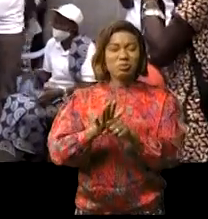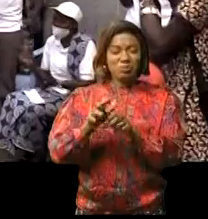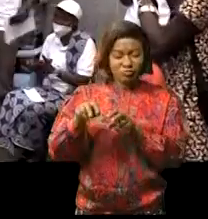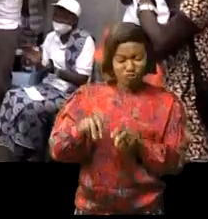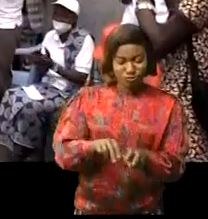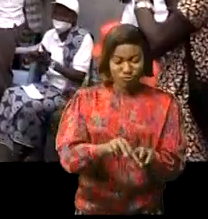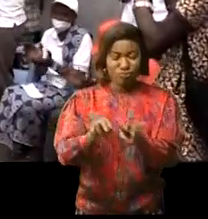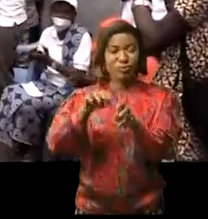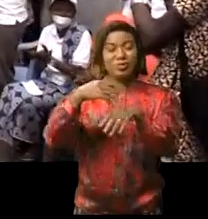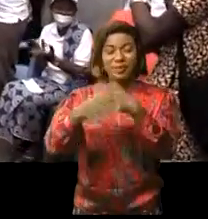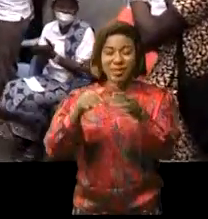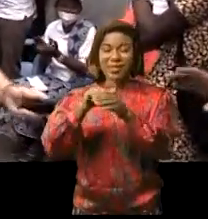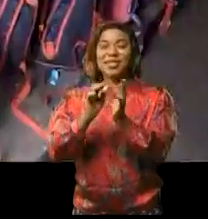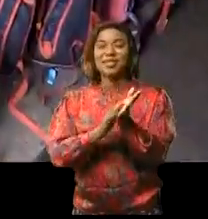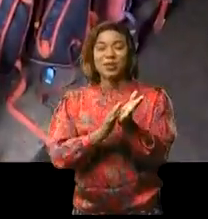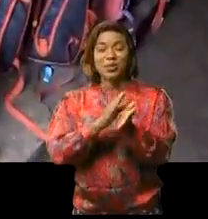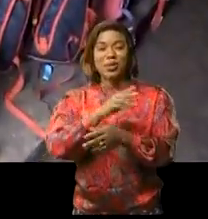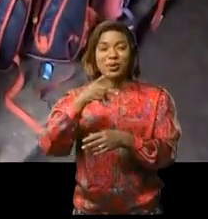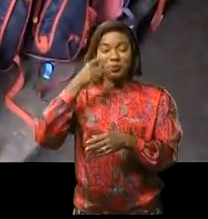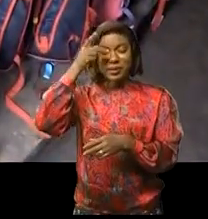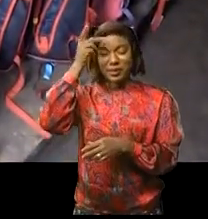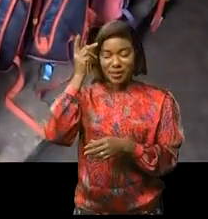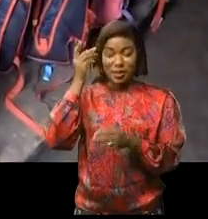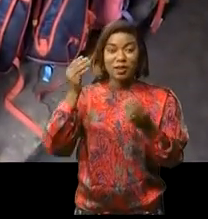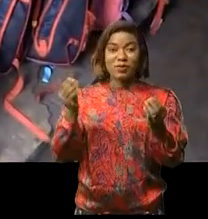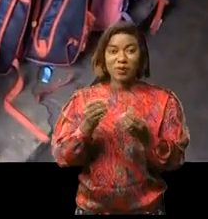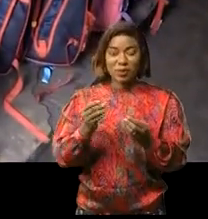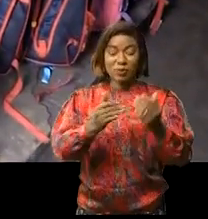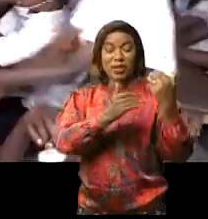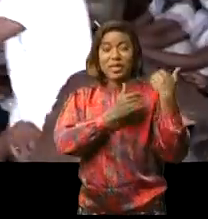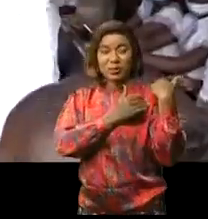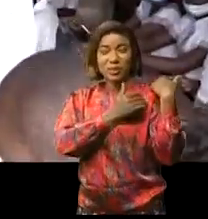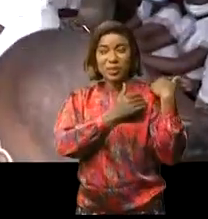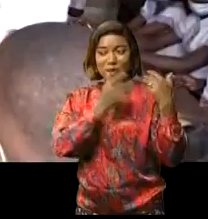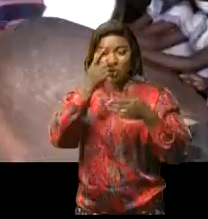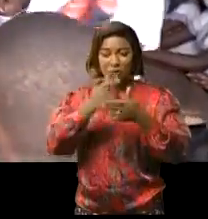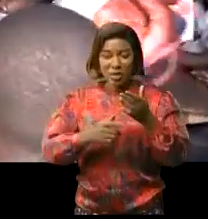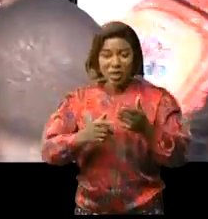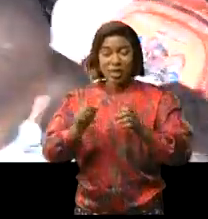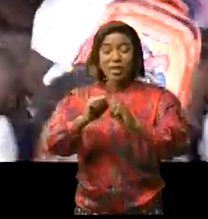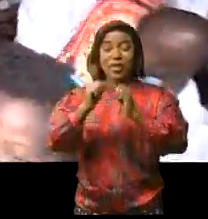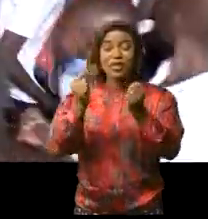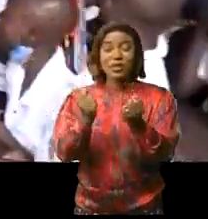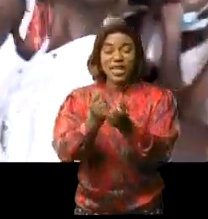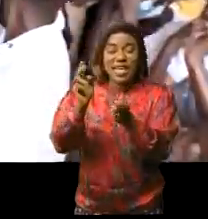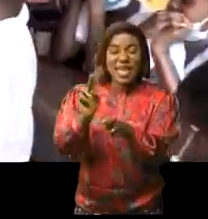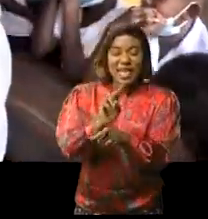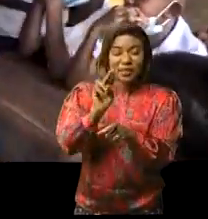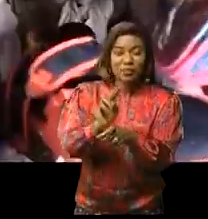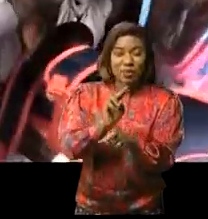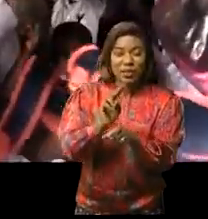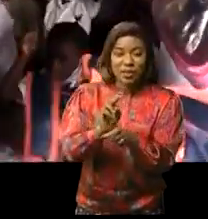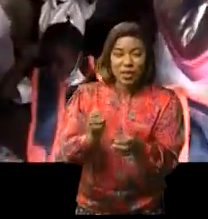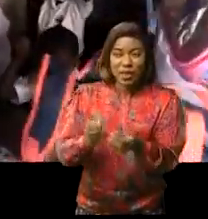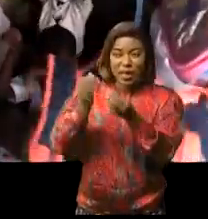soutien aux écoles et parents d'élèves. La responsabilité sociale, c'est la motivation de la société d'exploitation du guichet